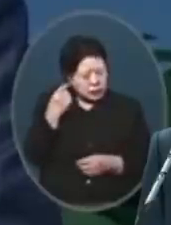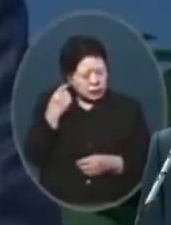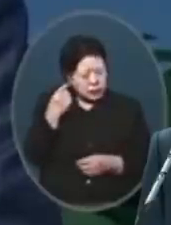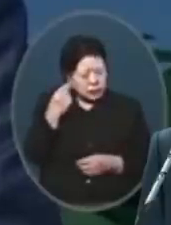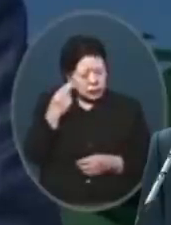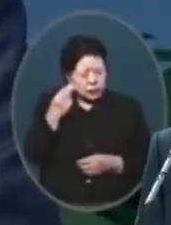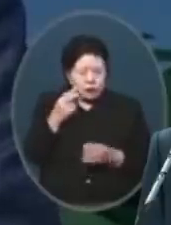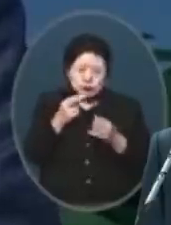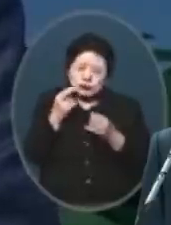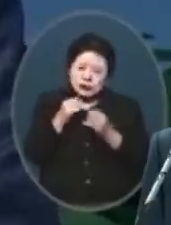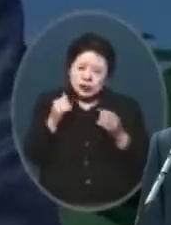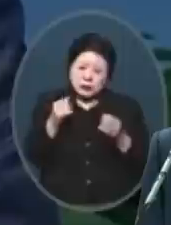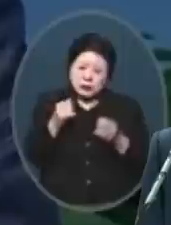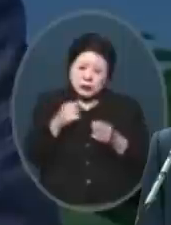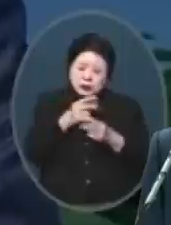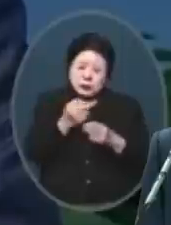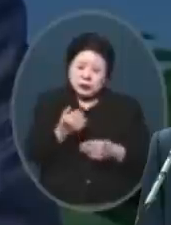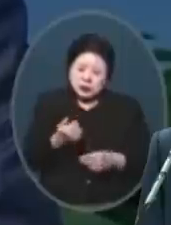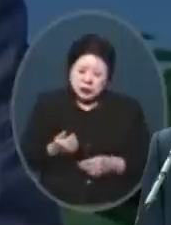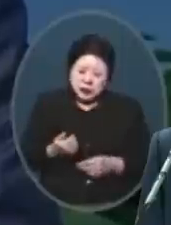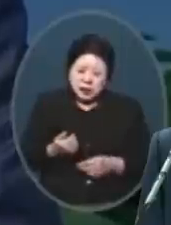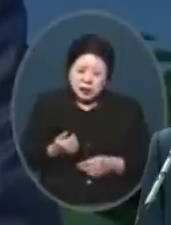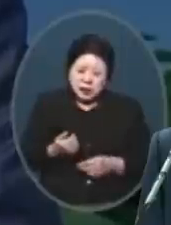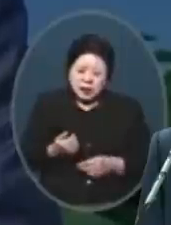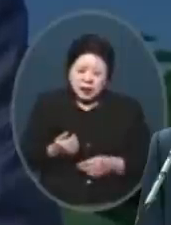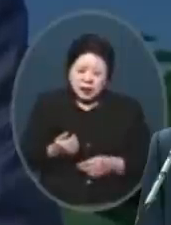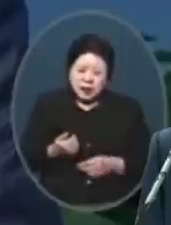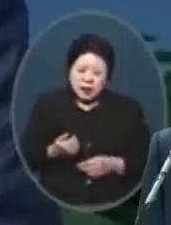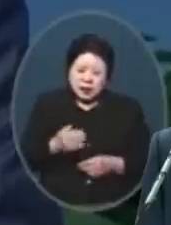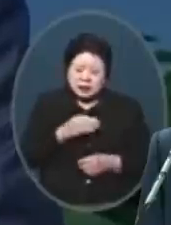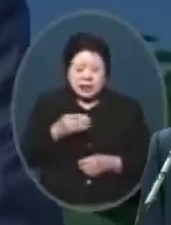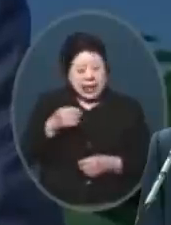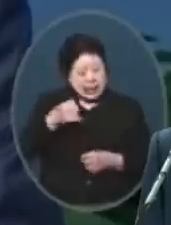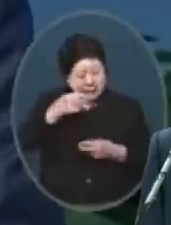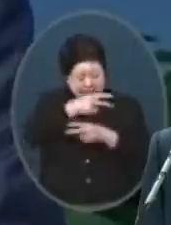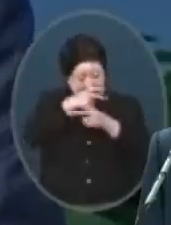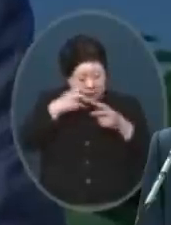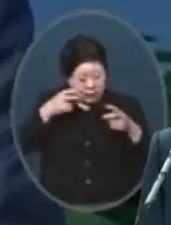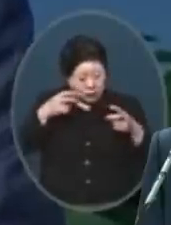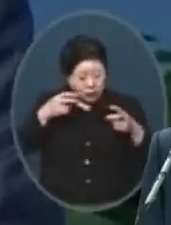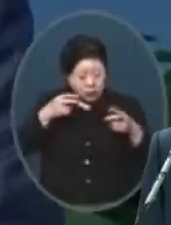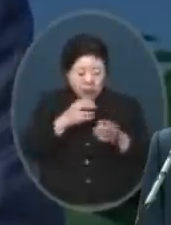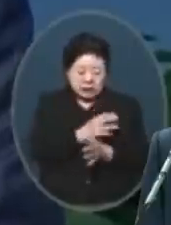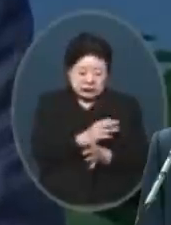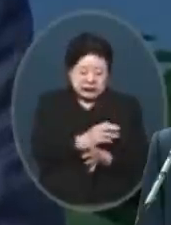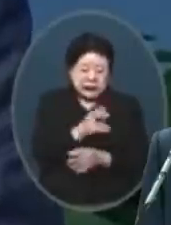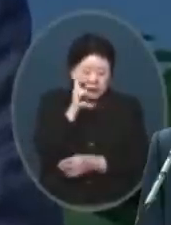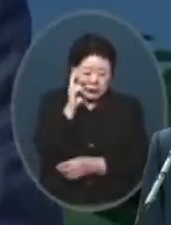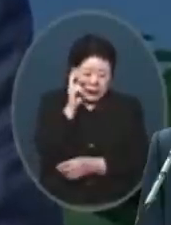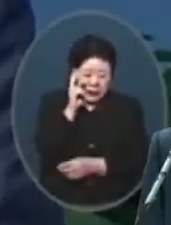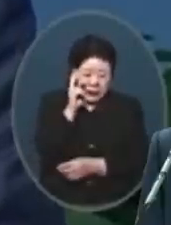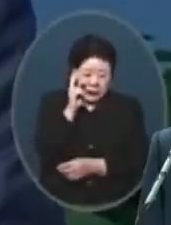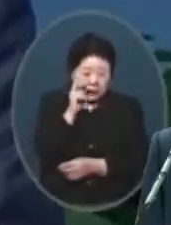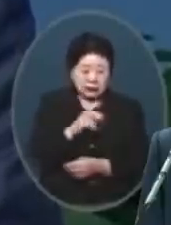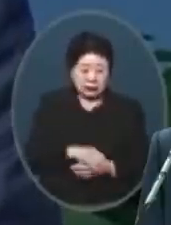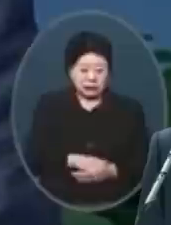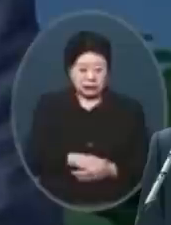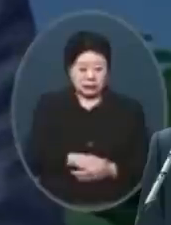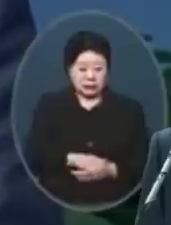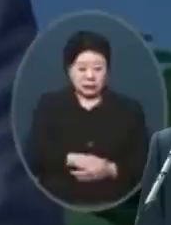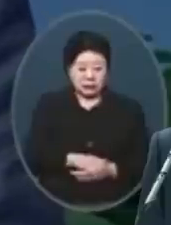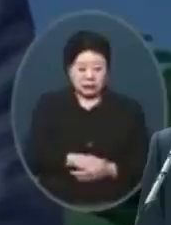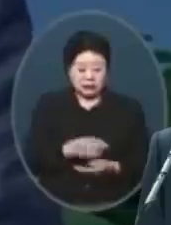미국 사람들은 잠자기 전에 이렇게 잠 잘 자라고 장난을 하는가 보다. 아, 그런데